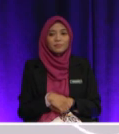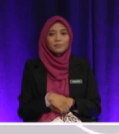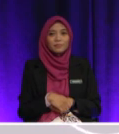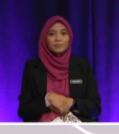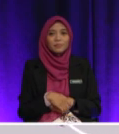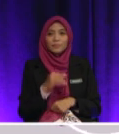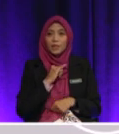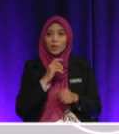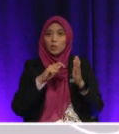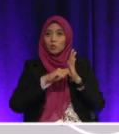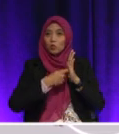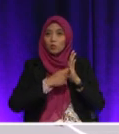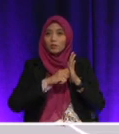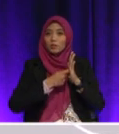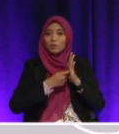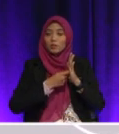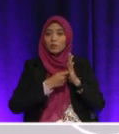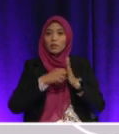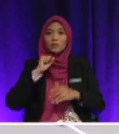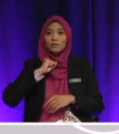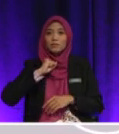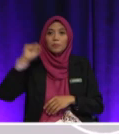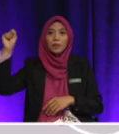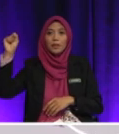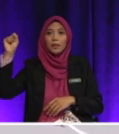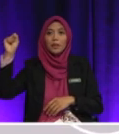saya kunci sampah yaitu betul